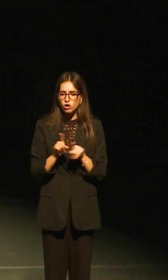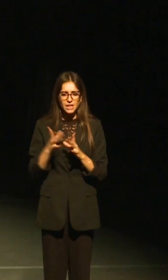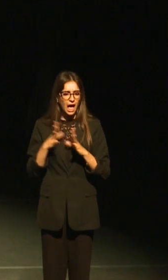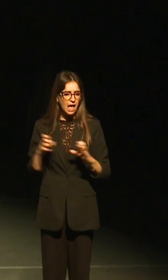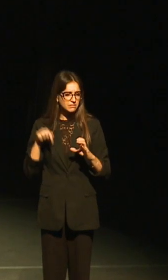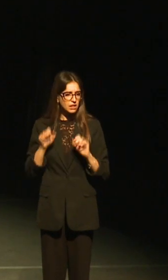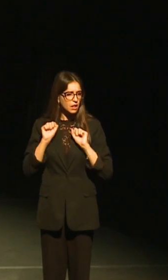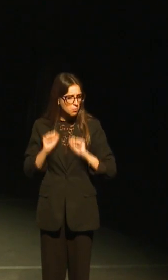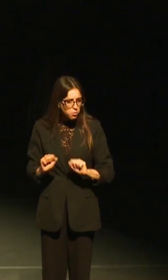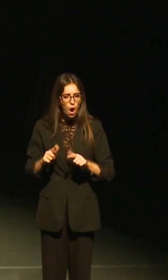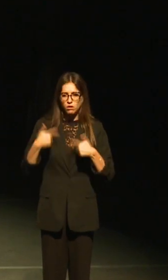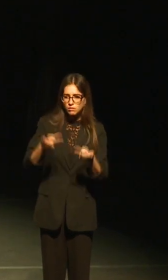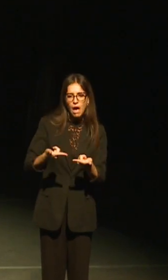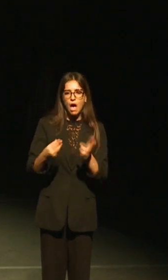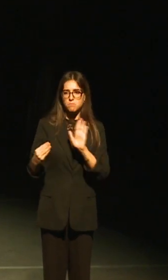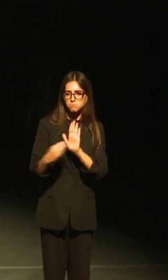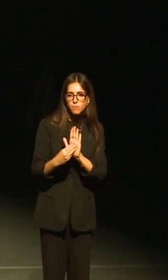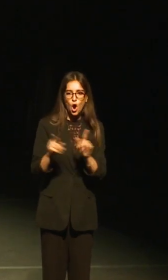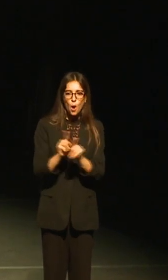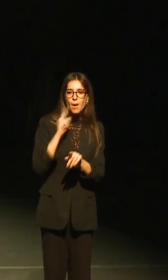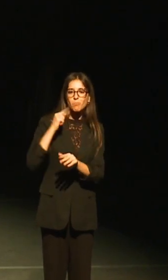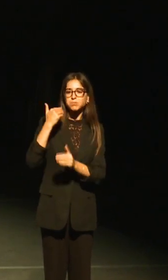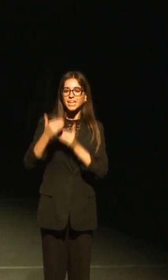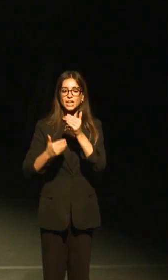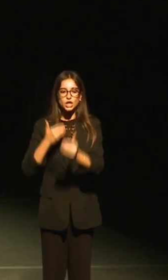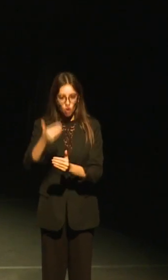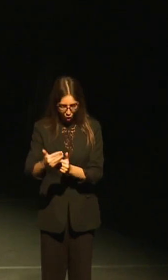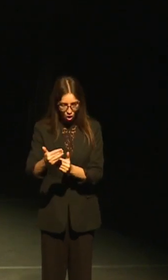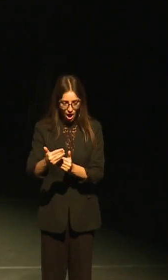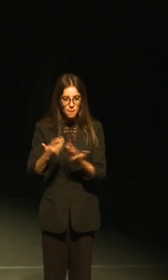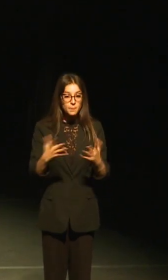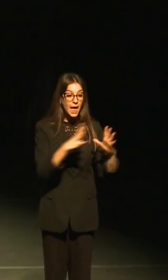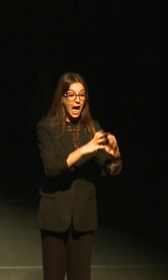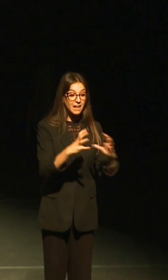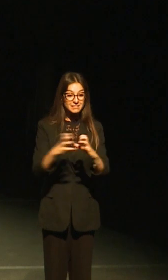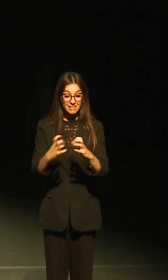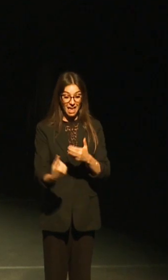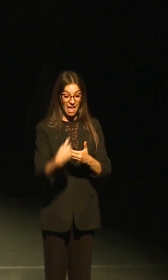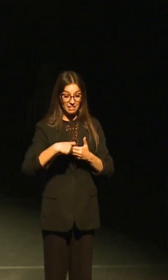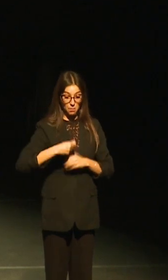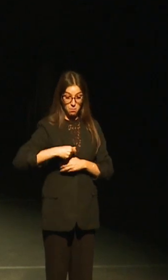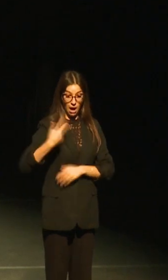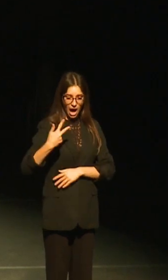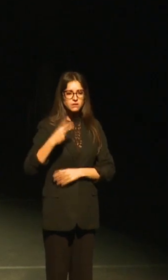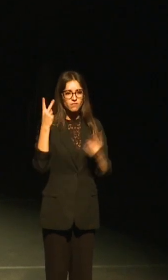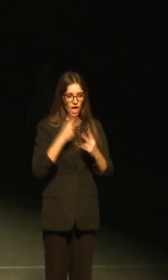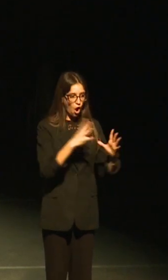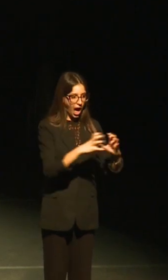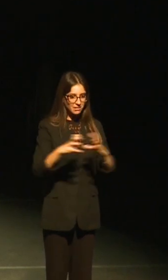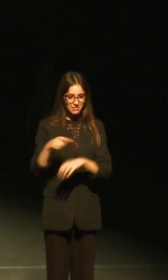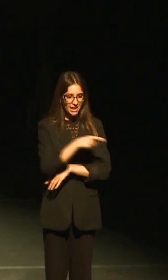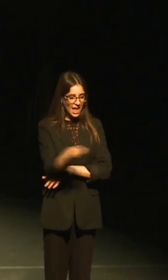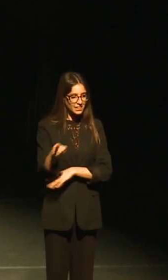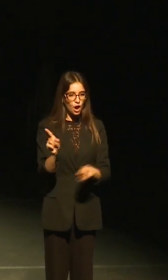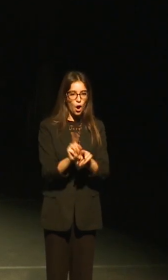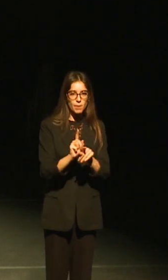migliorativi rispetto alla legge Quindi le aziende che hanno aderito apparsi inizialmente sono state veramente delle pioniere Io per esempio voglio